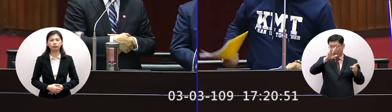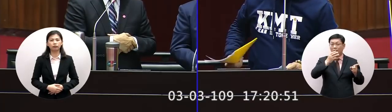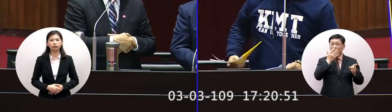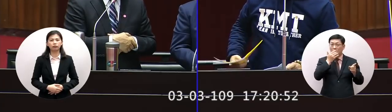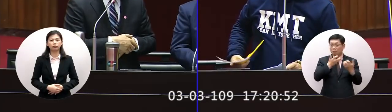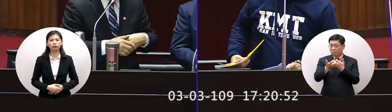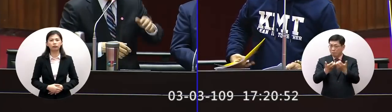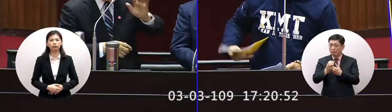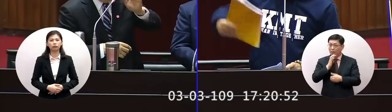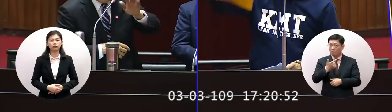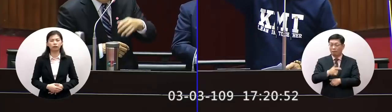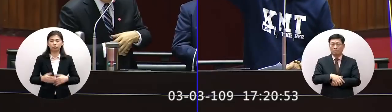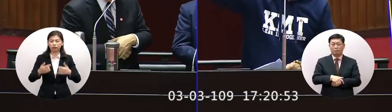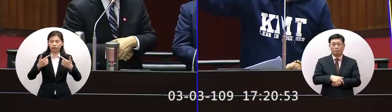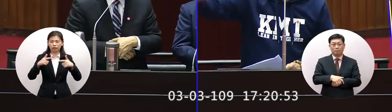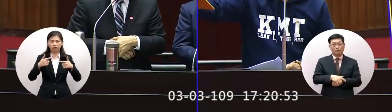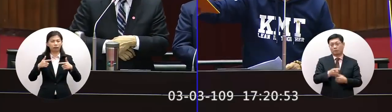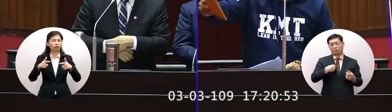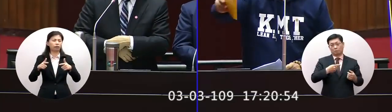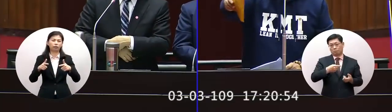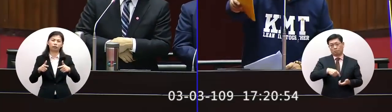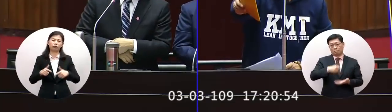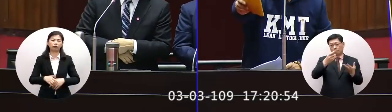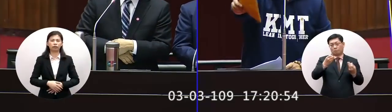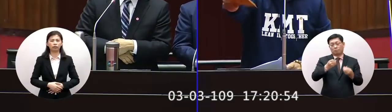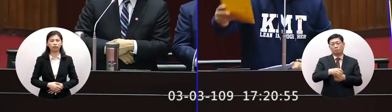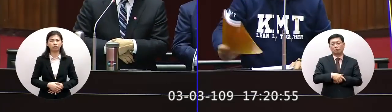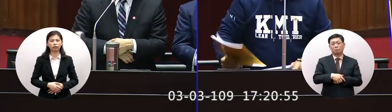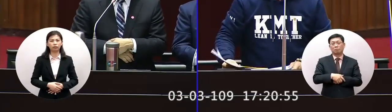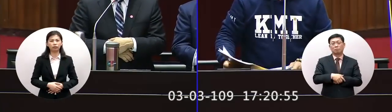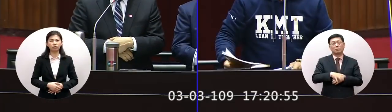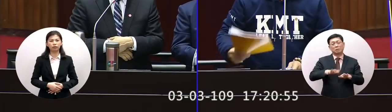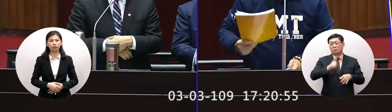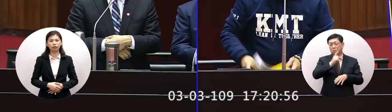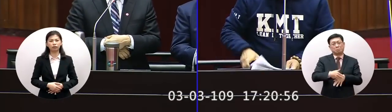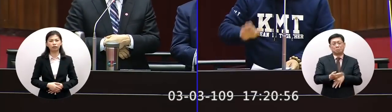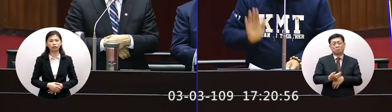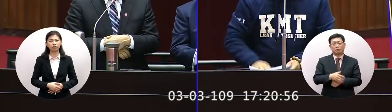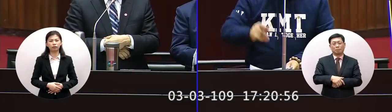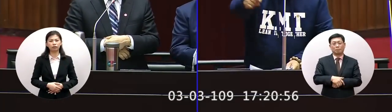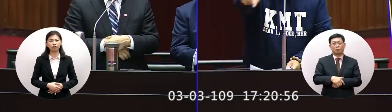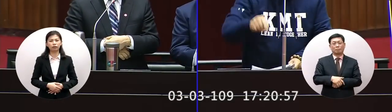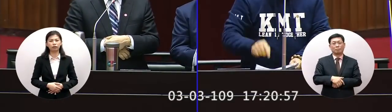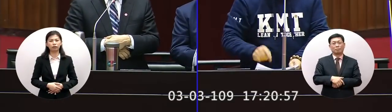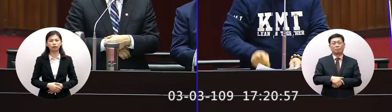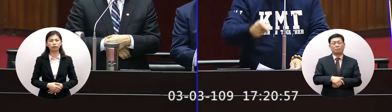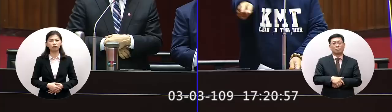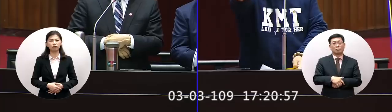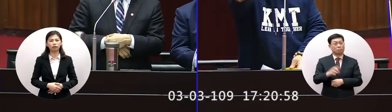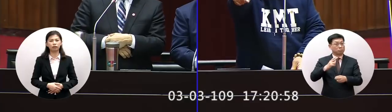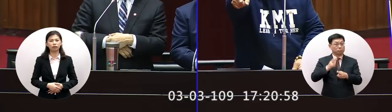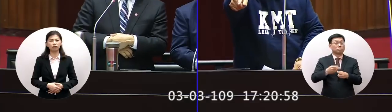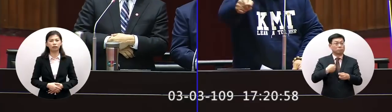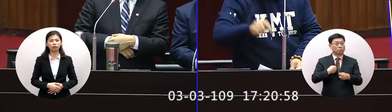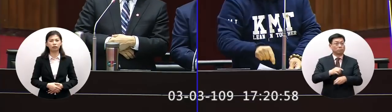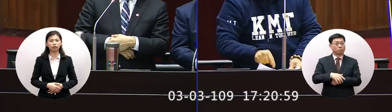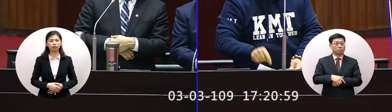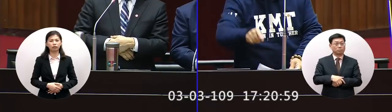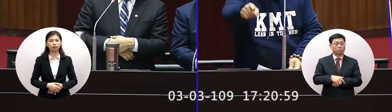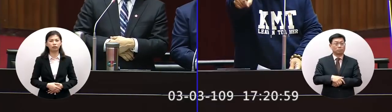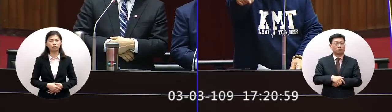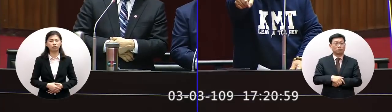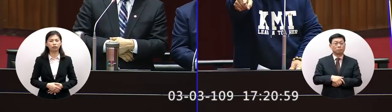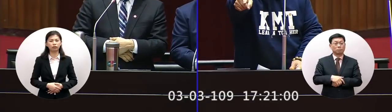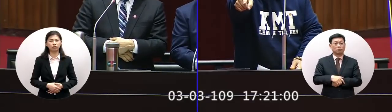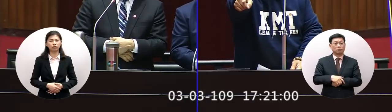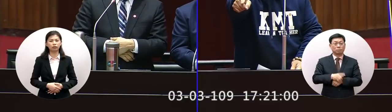要分配啊，是不是？你也没有， 没啦。 你政治才讲没啦， 没啦。 不是，你让我做，